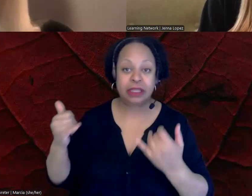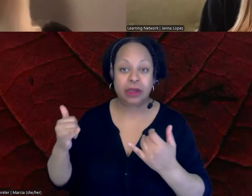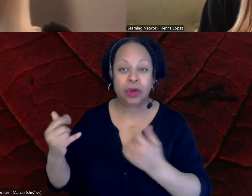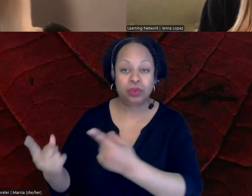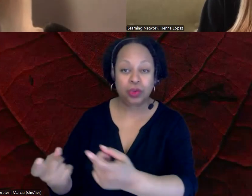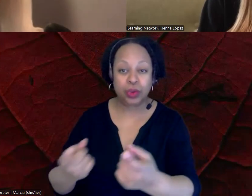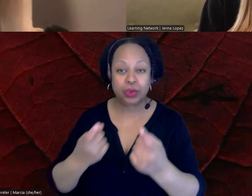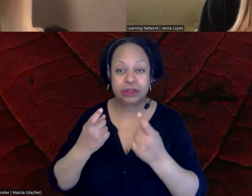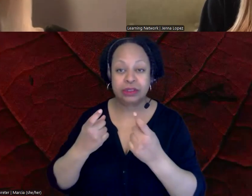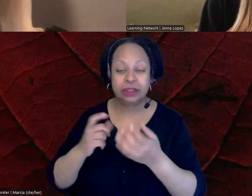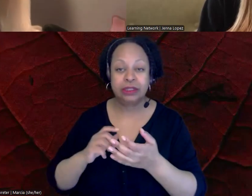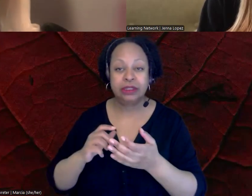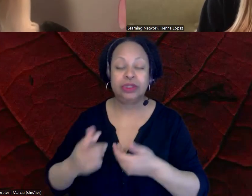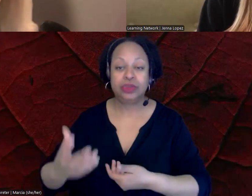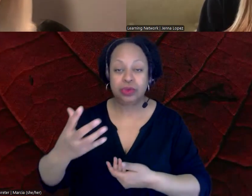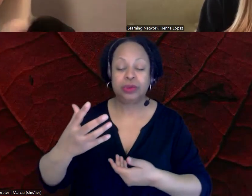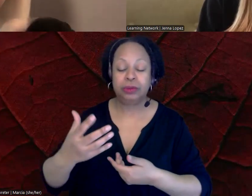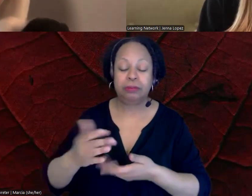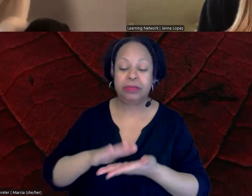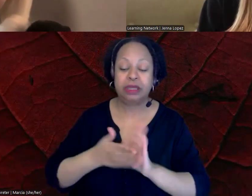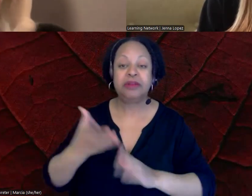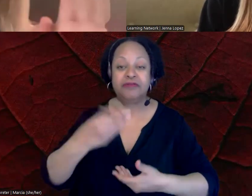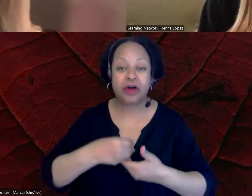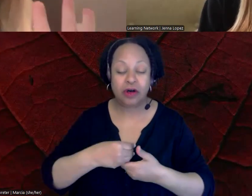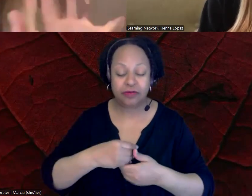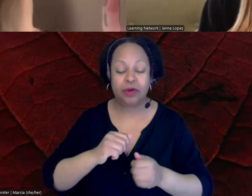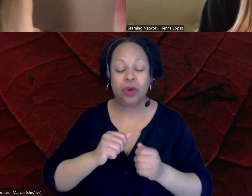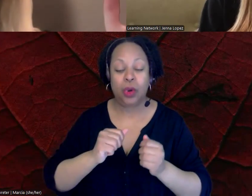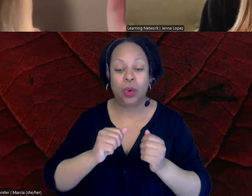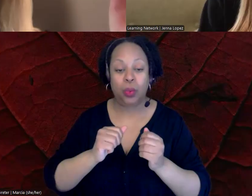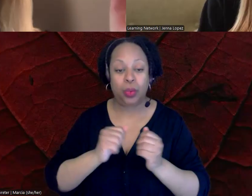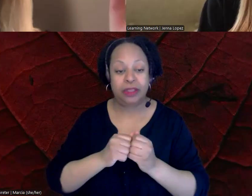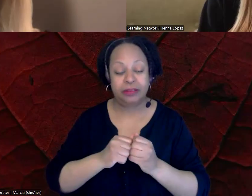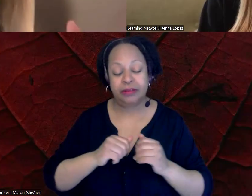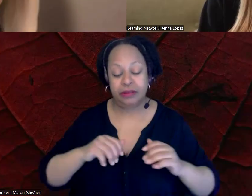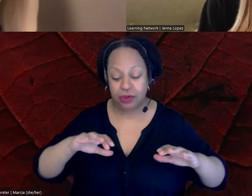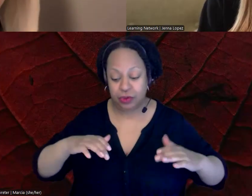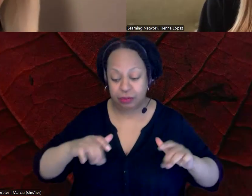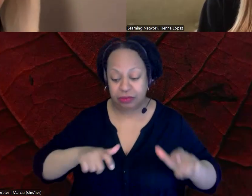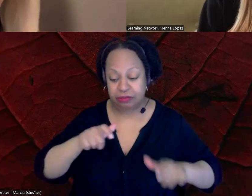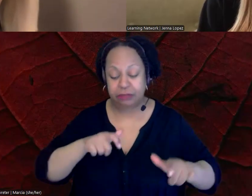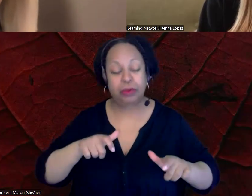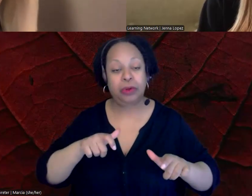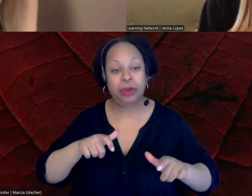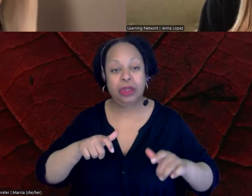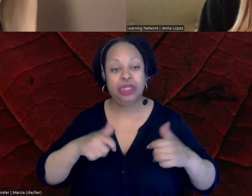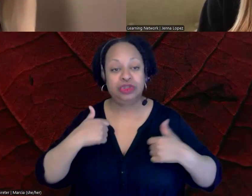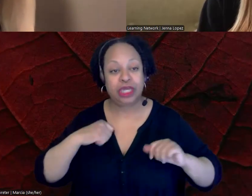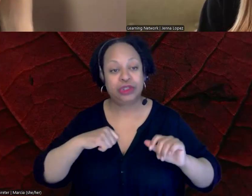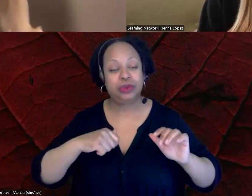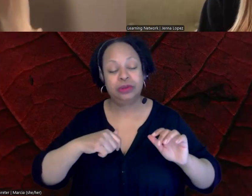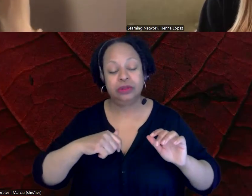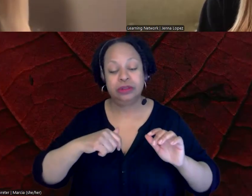ont été recrutées dans ces régimes normalisants tout au long de l'histoire. Donc, il y a